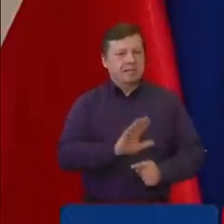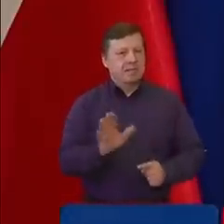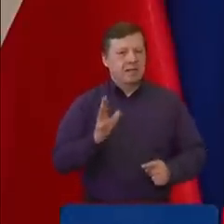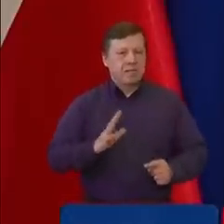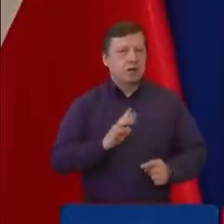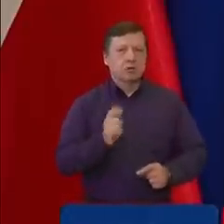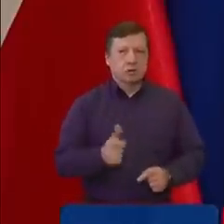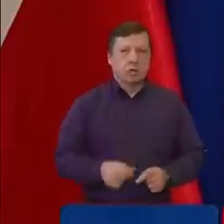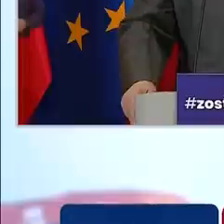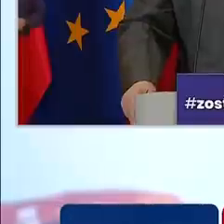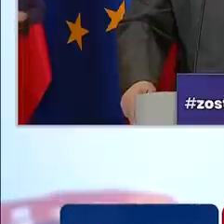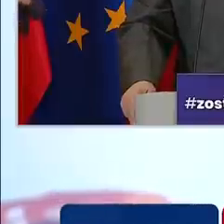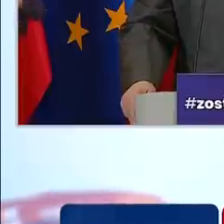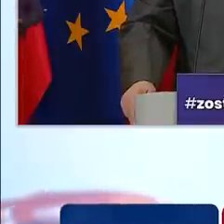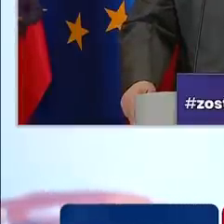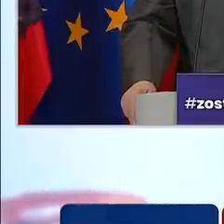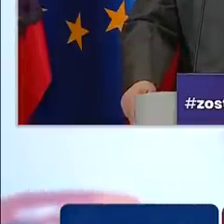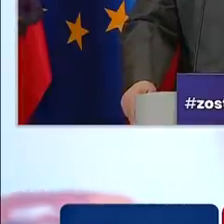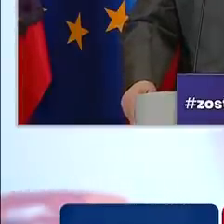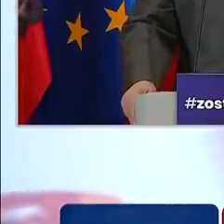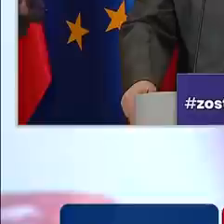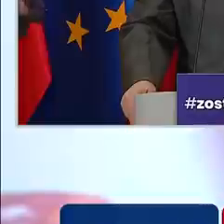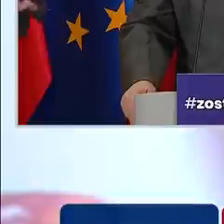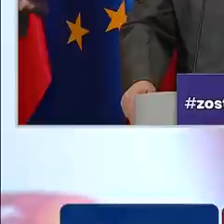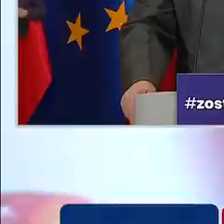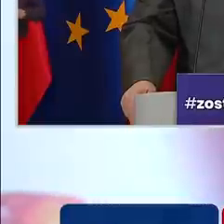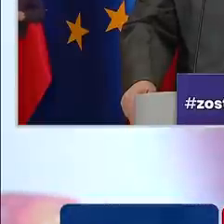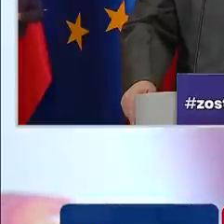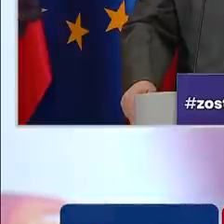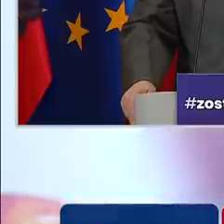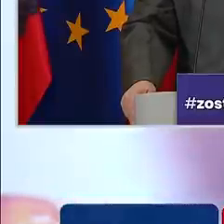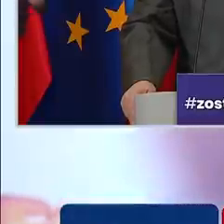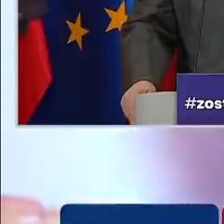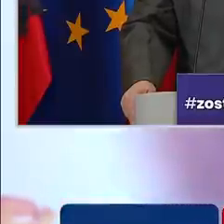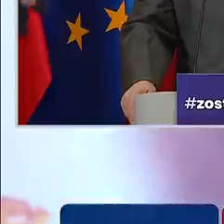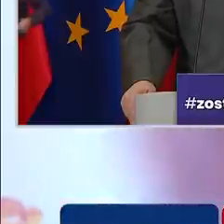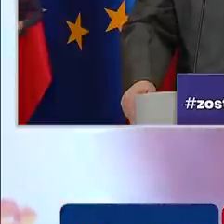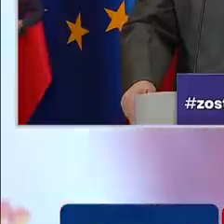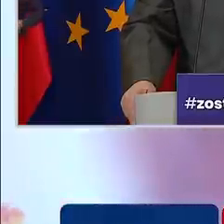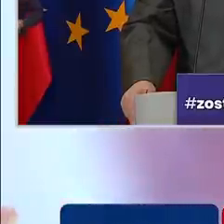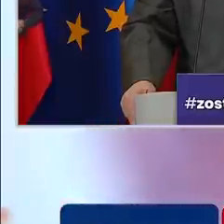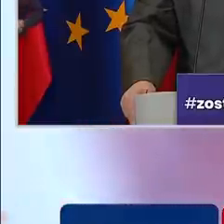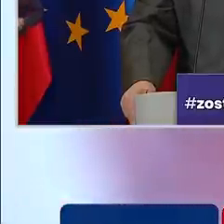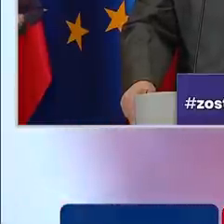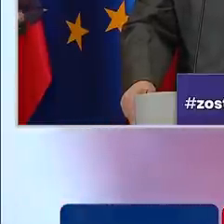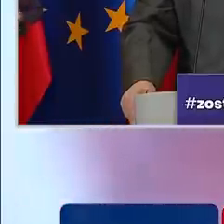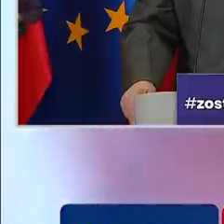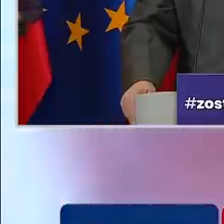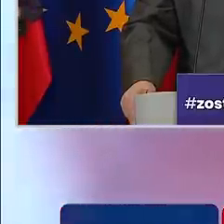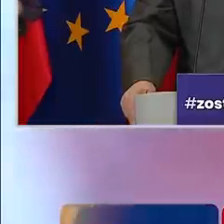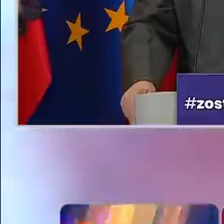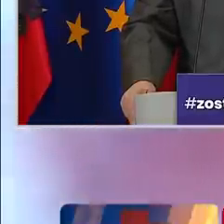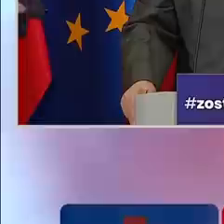bank centralny finansuje wydatki rządu, finansuje programy rządu. To byłoby złamanie prawa.